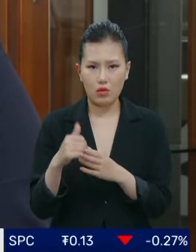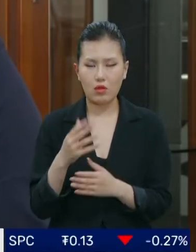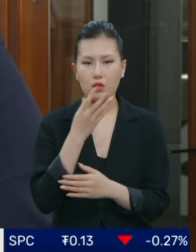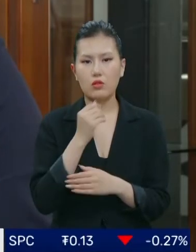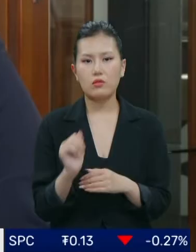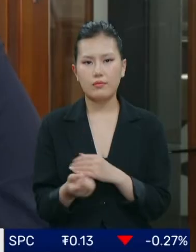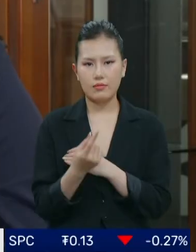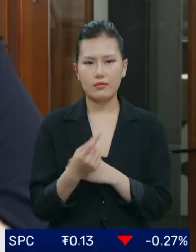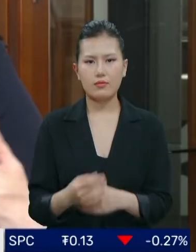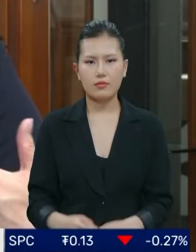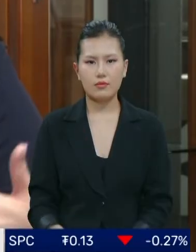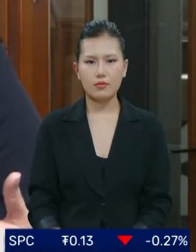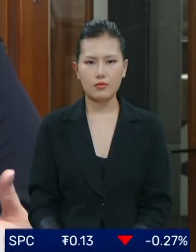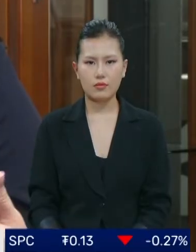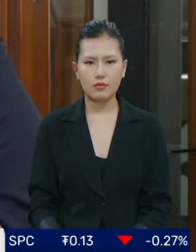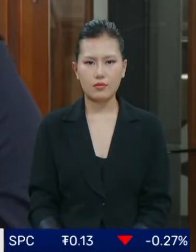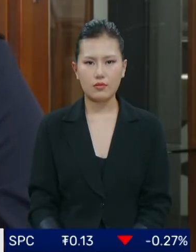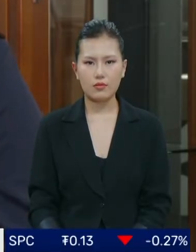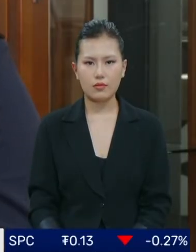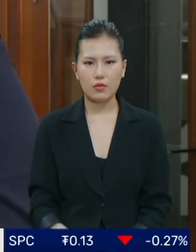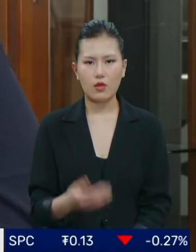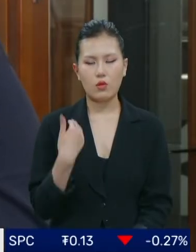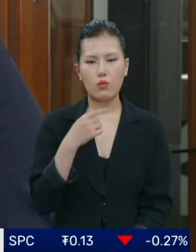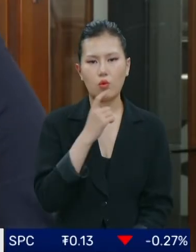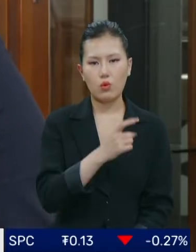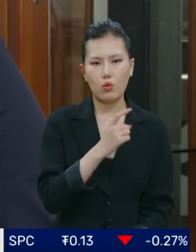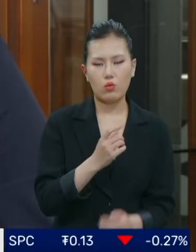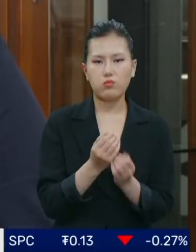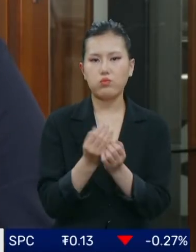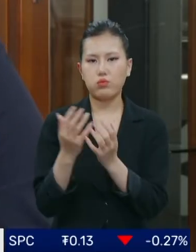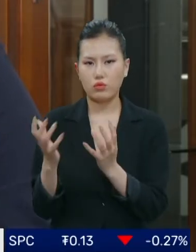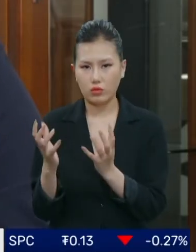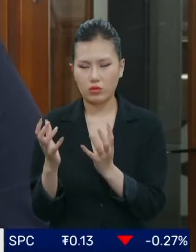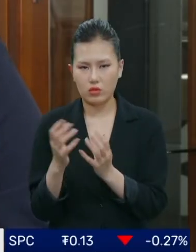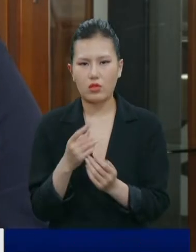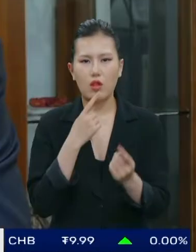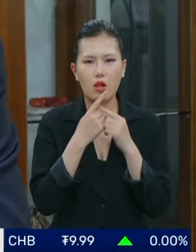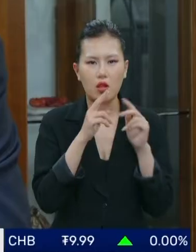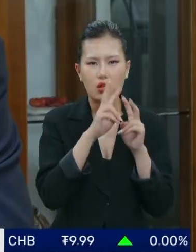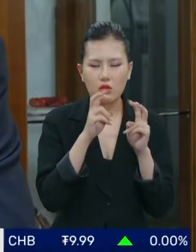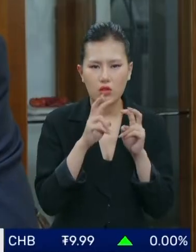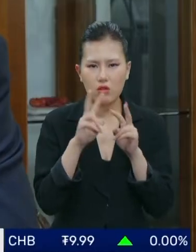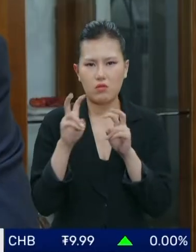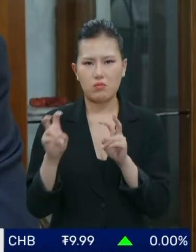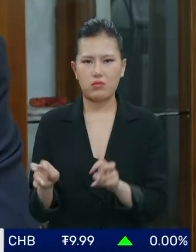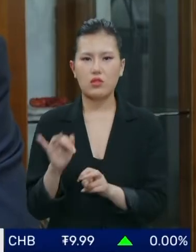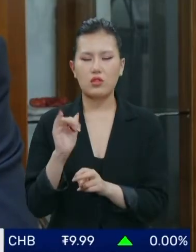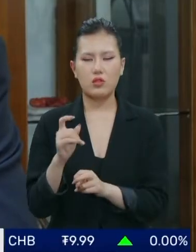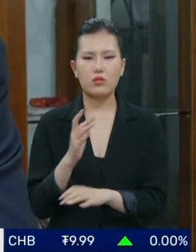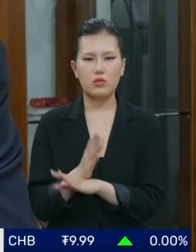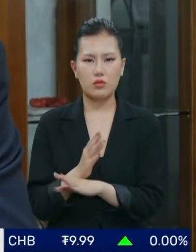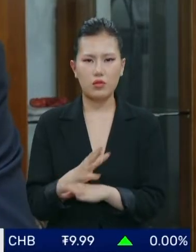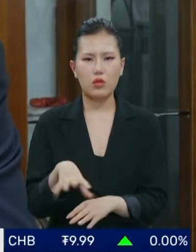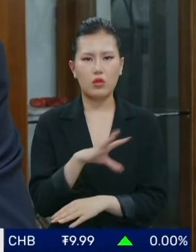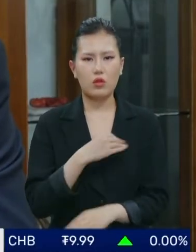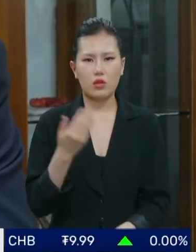байлаа. Тэгэхээр одоо төвшин ахсан мөн хилцэх одоо хүрээн бас өргөжсөн гэж хэлж байна. Бидний нөгөө өмнө яриад байсан